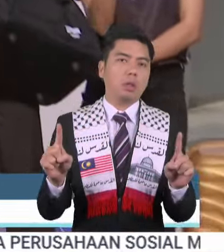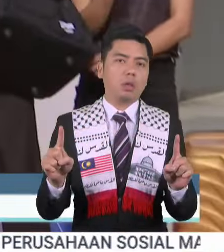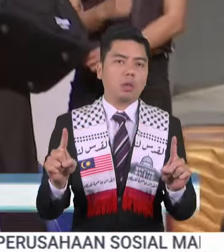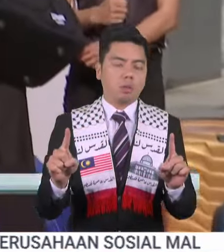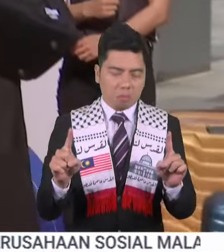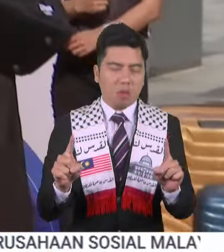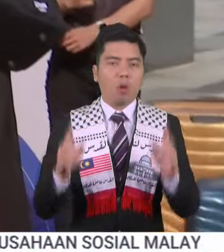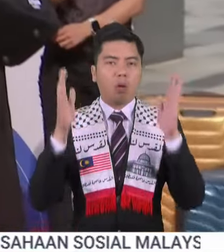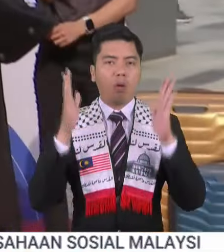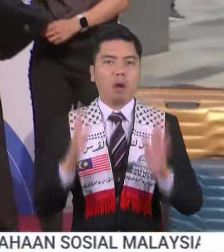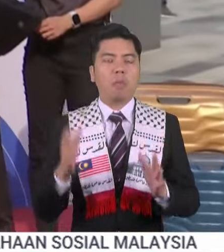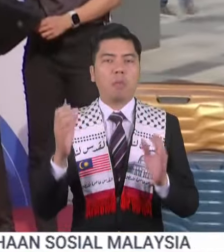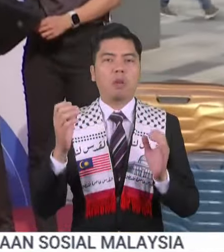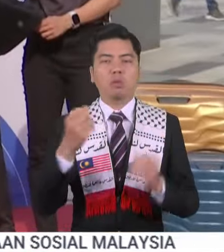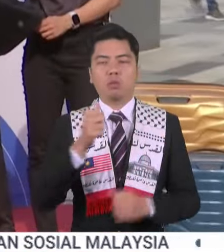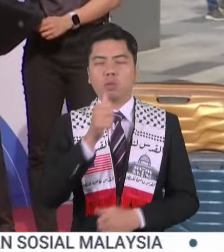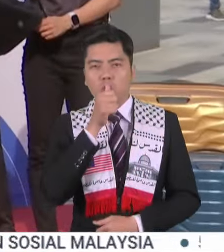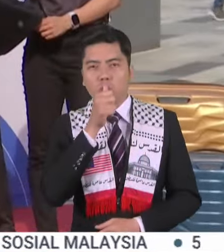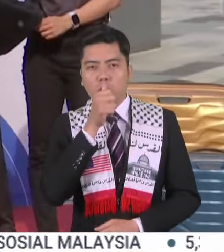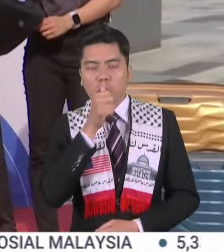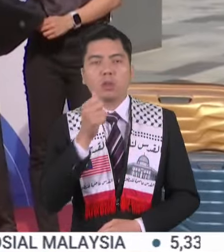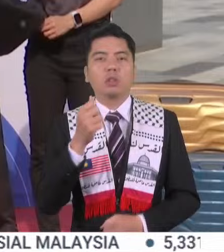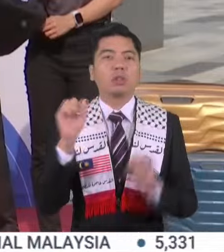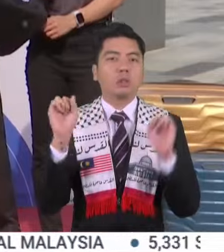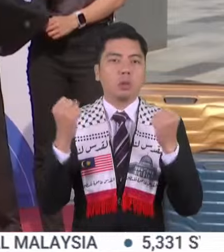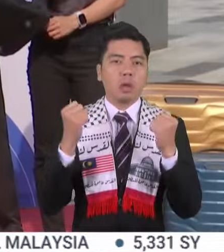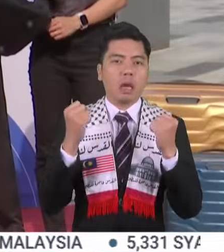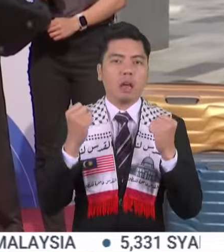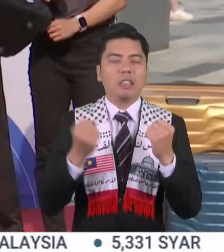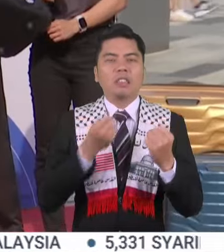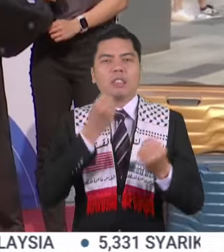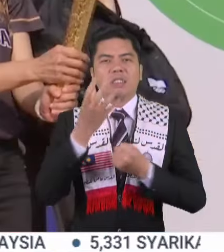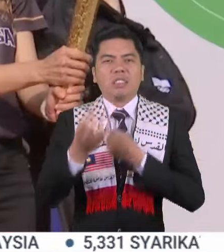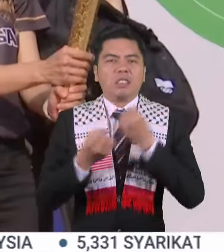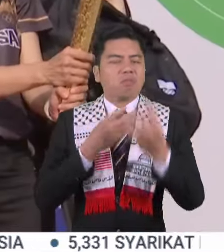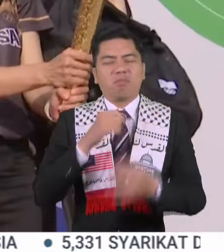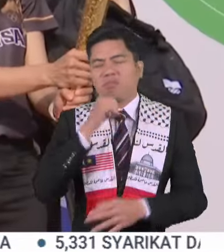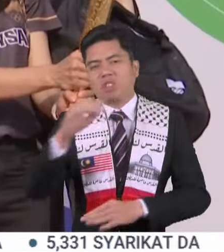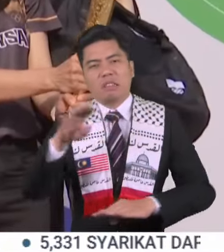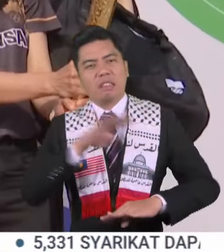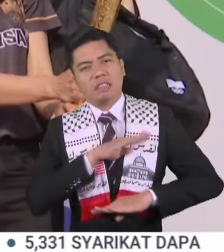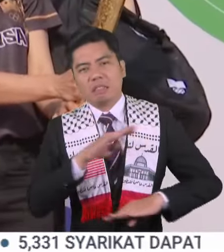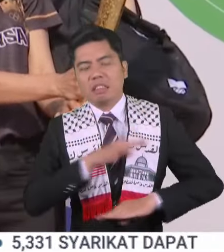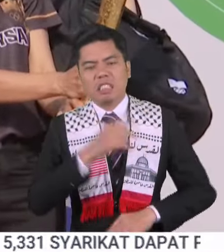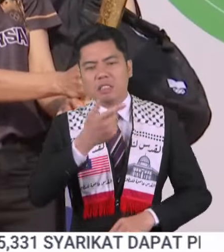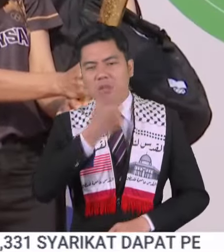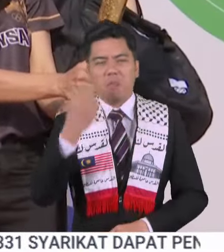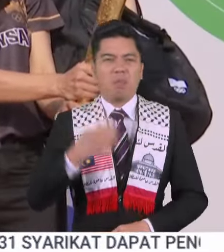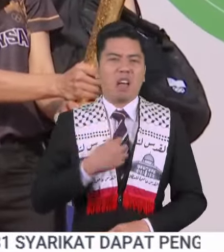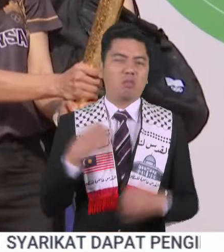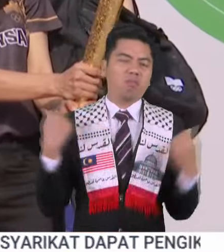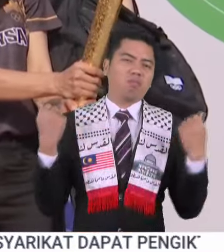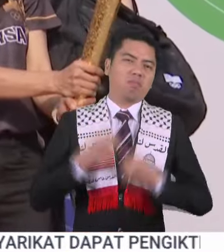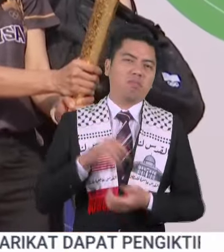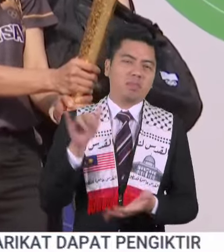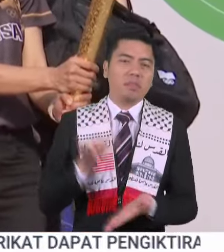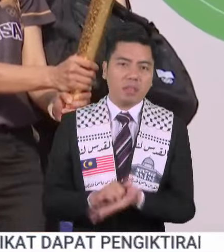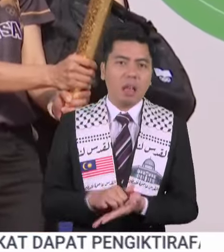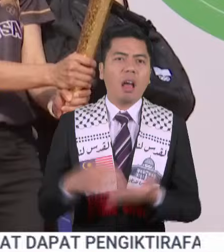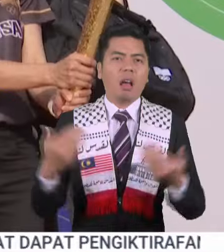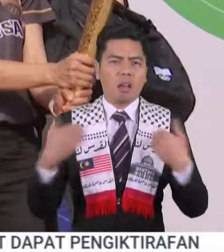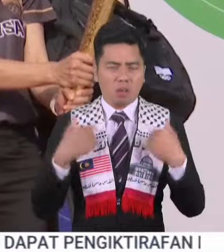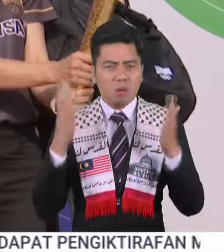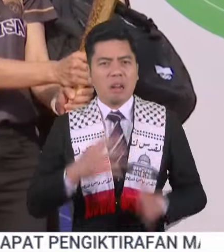rata-rata peminat sukan tanah air di media sosial meluahkan ketidakpuasan hati terhadap rekaan tersebut.